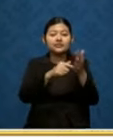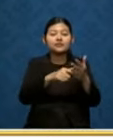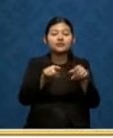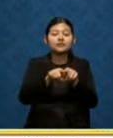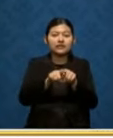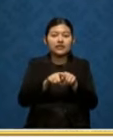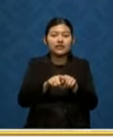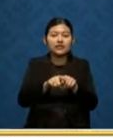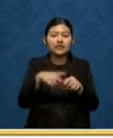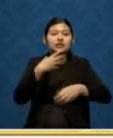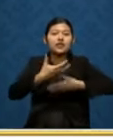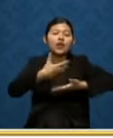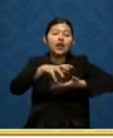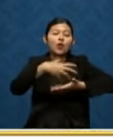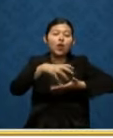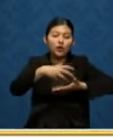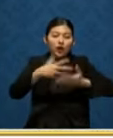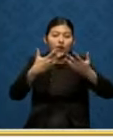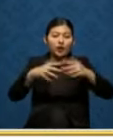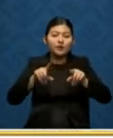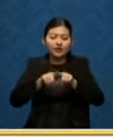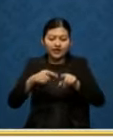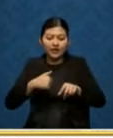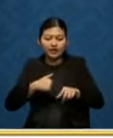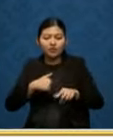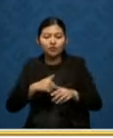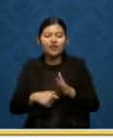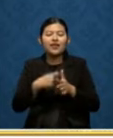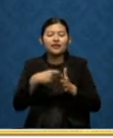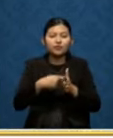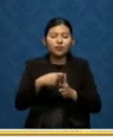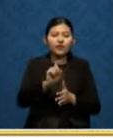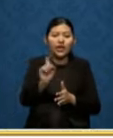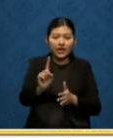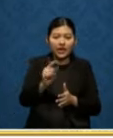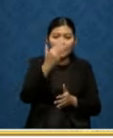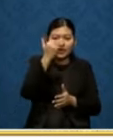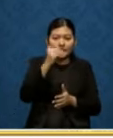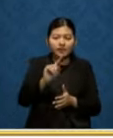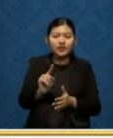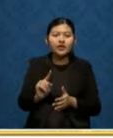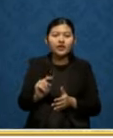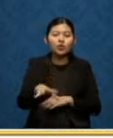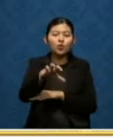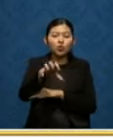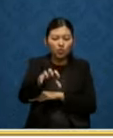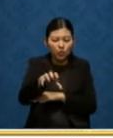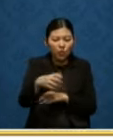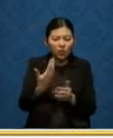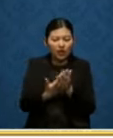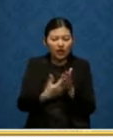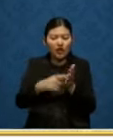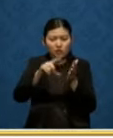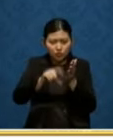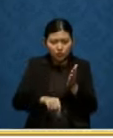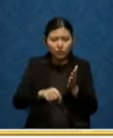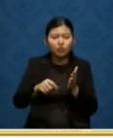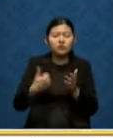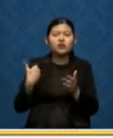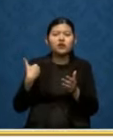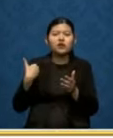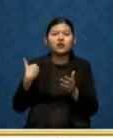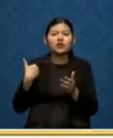แล้วก็เหมือนกันนั้นเนี่ยครับได้บอกถึงสาเหตุนะครับสาเหตุที่มาว่าทำไมกุ้งมันจึงตกต่ำนะครับ